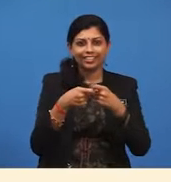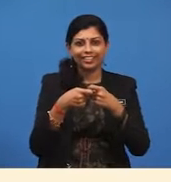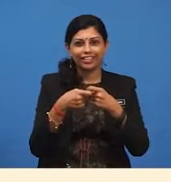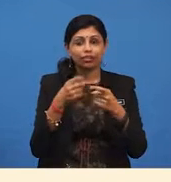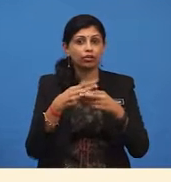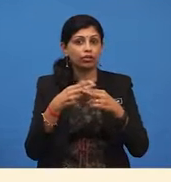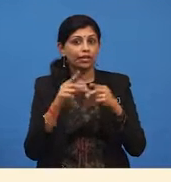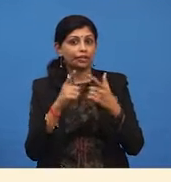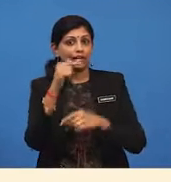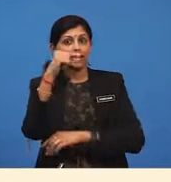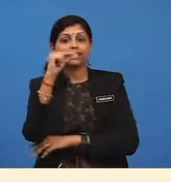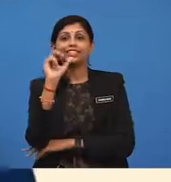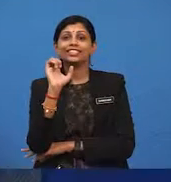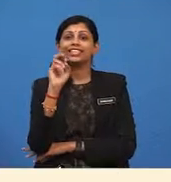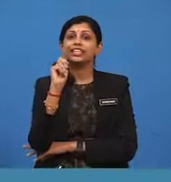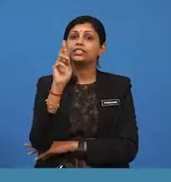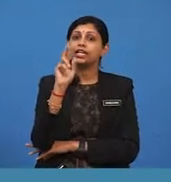sebagai generator.